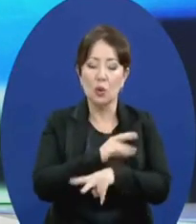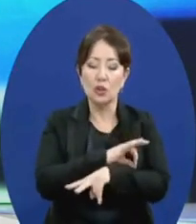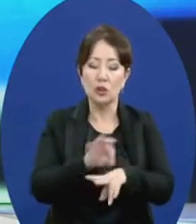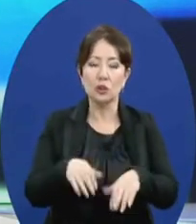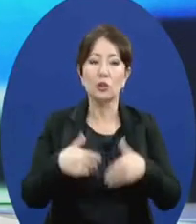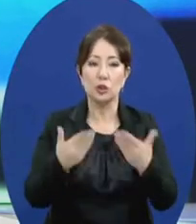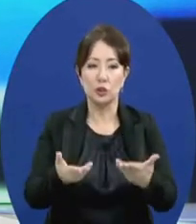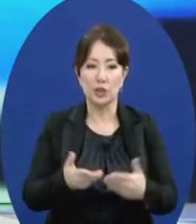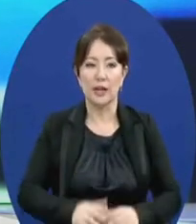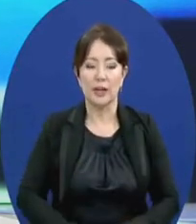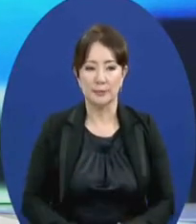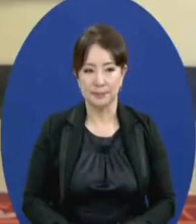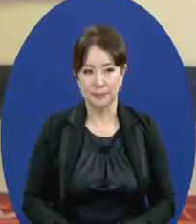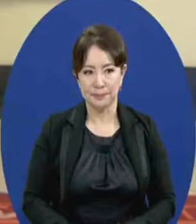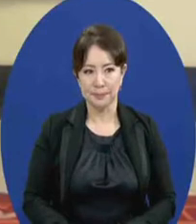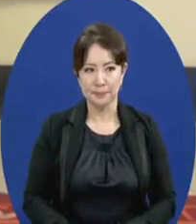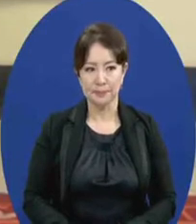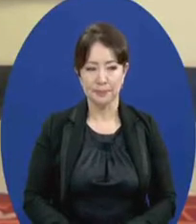өргөн мэдүүллээ.